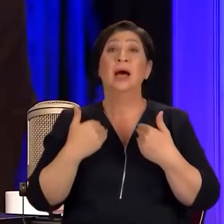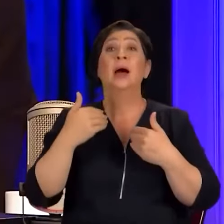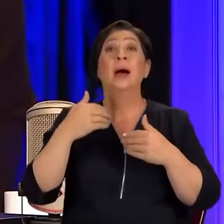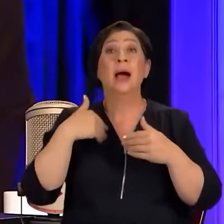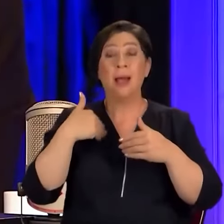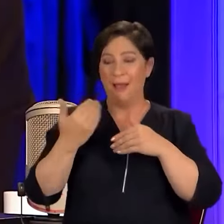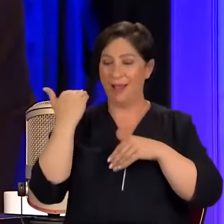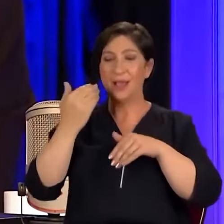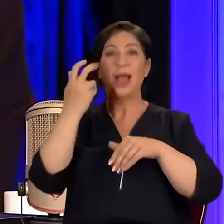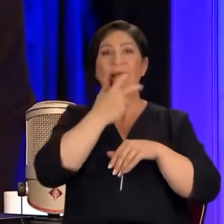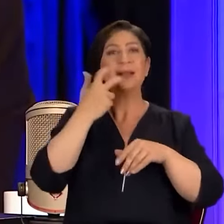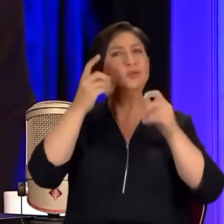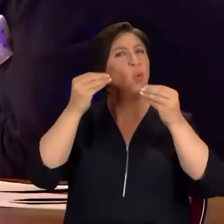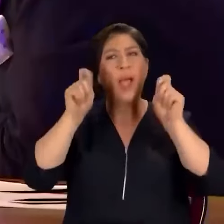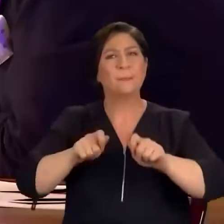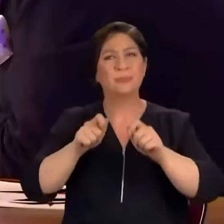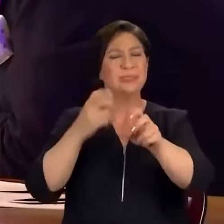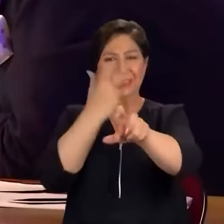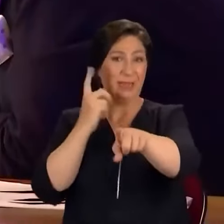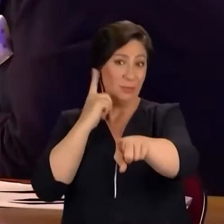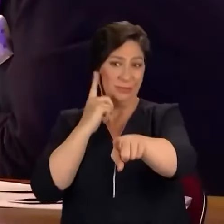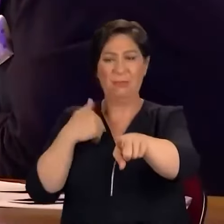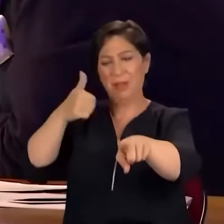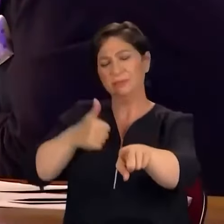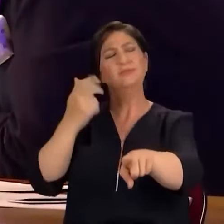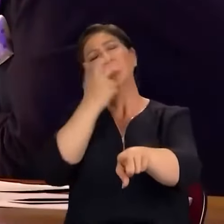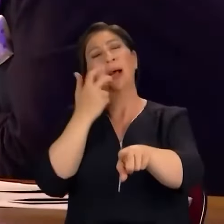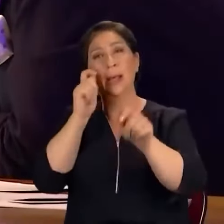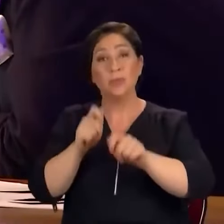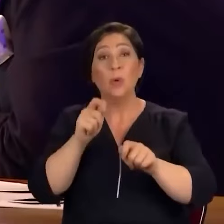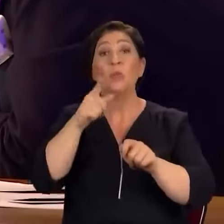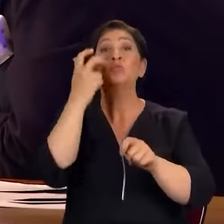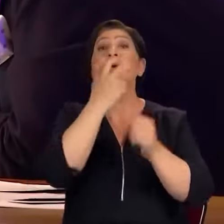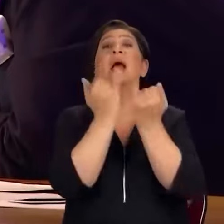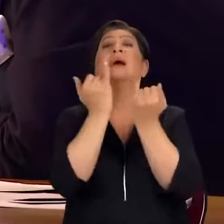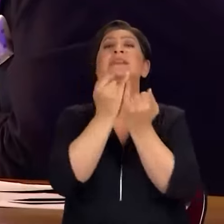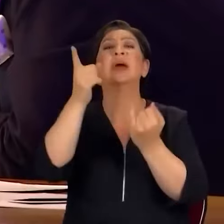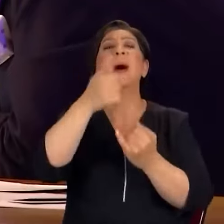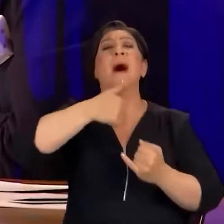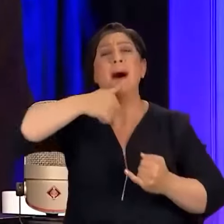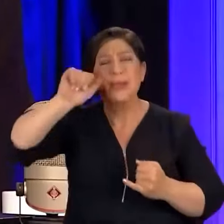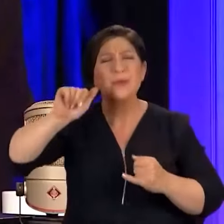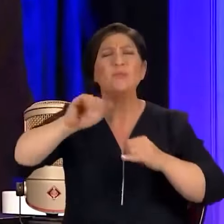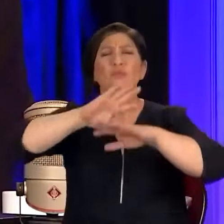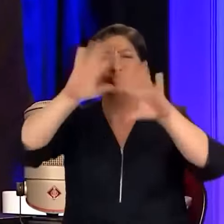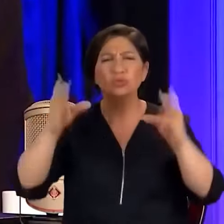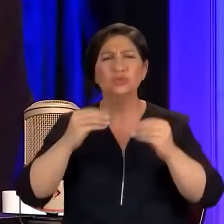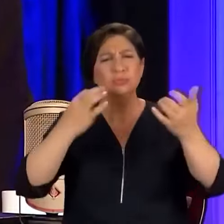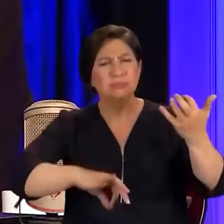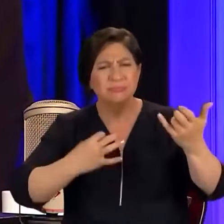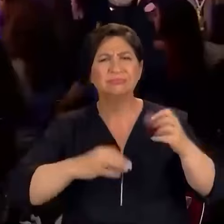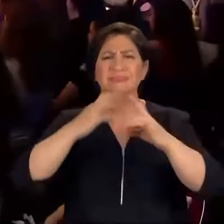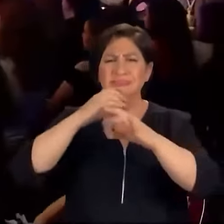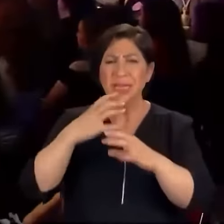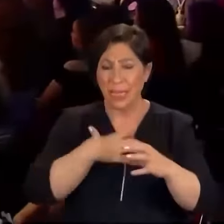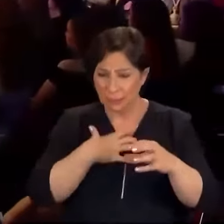vokal yapmadığım kimse kalmadı neredeyse. Bu müzisyen kardeşlerimin, abilerimin bütün enstrümanlarını